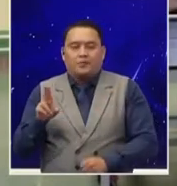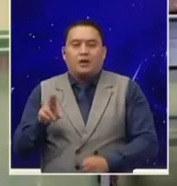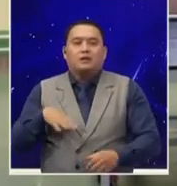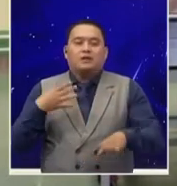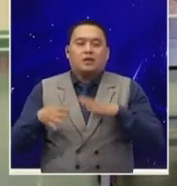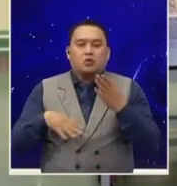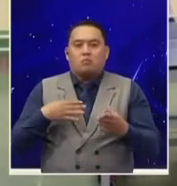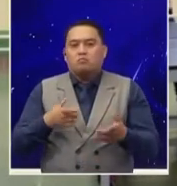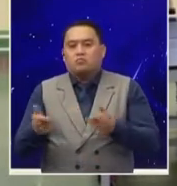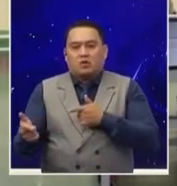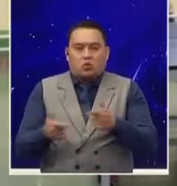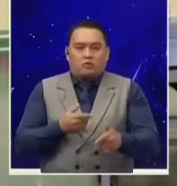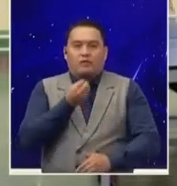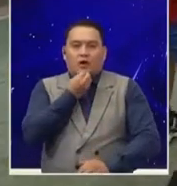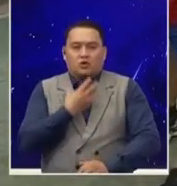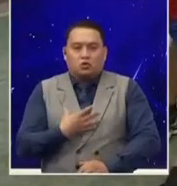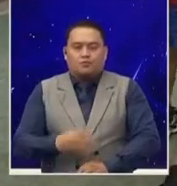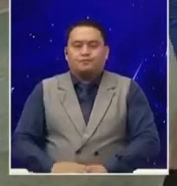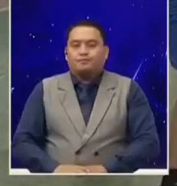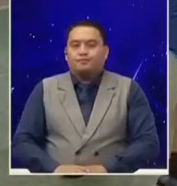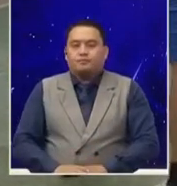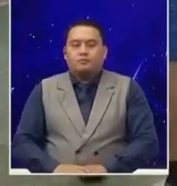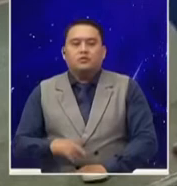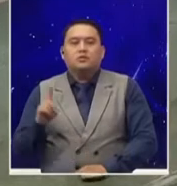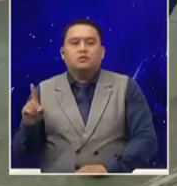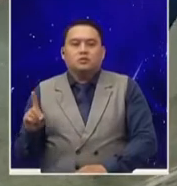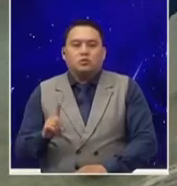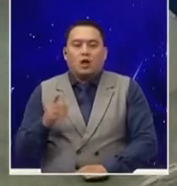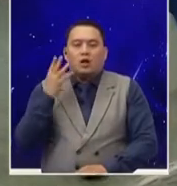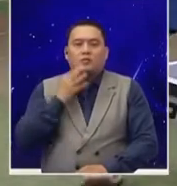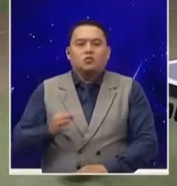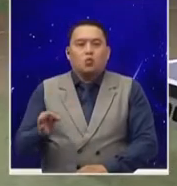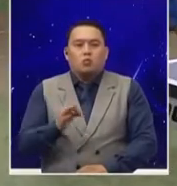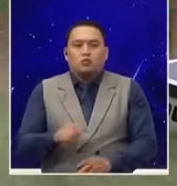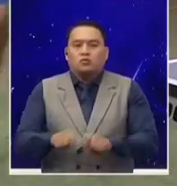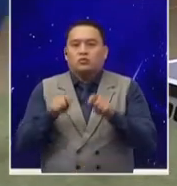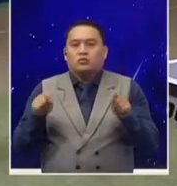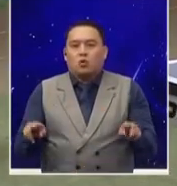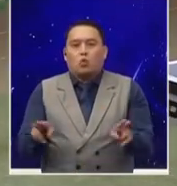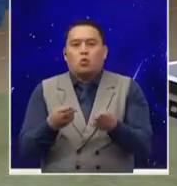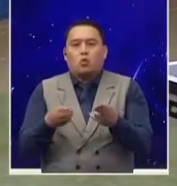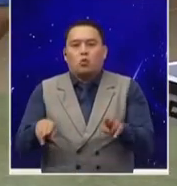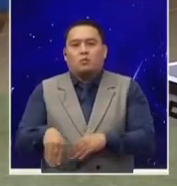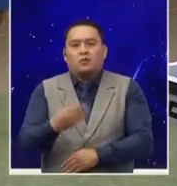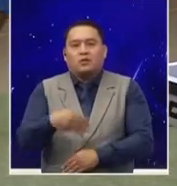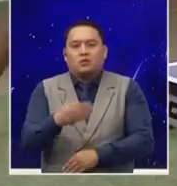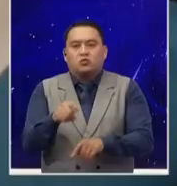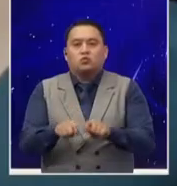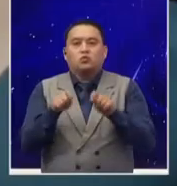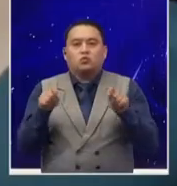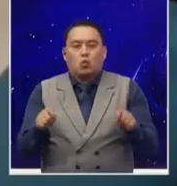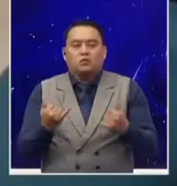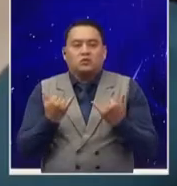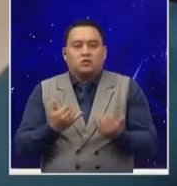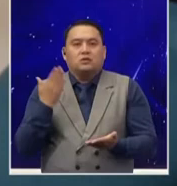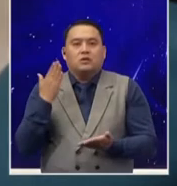тренируюсь. Подготовка идет хорошо. Стоит отметить, что в Алматинской области создан профессиональный клуб ЖТСУ по настольному теннису, в который помимо мастеров данного